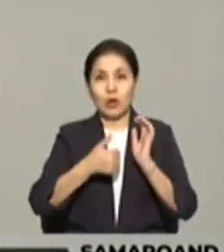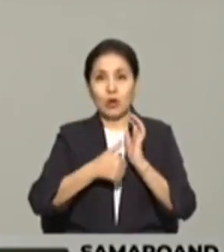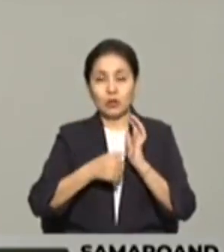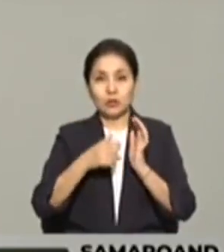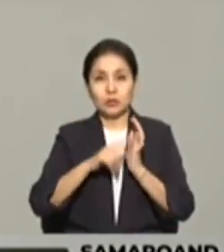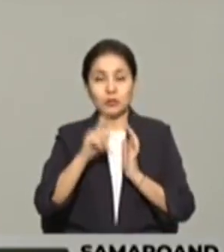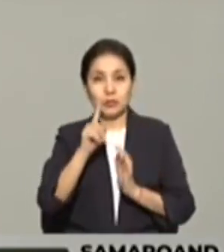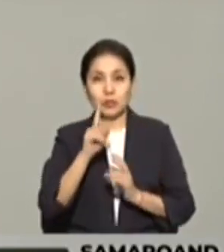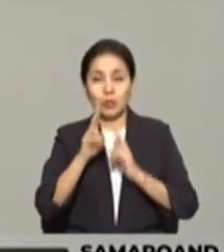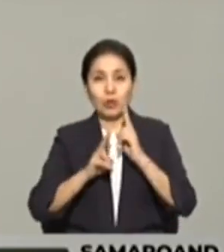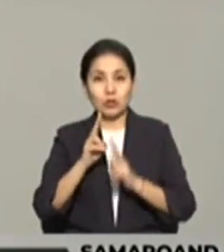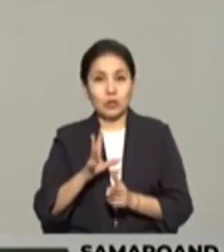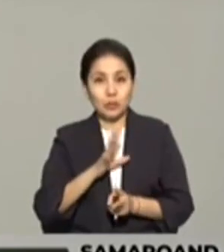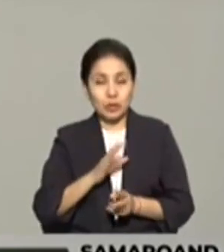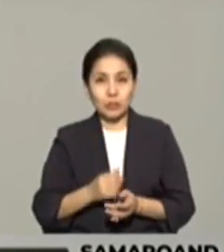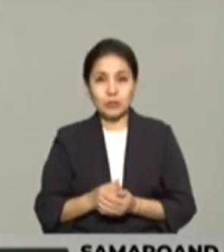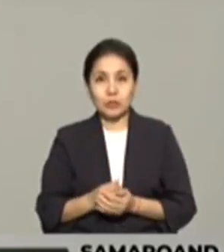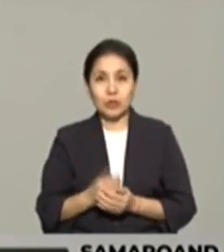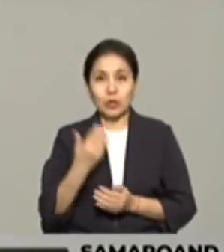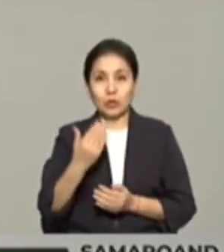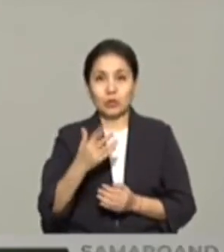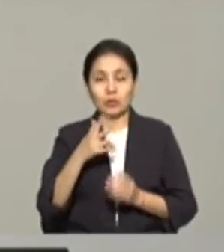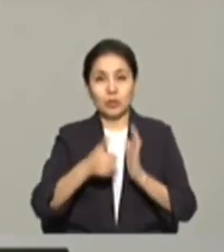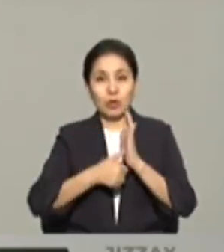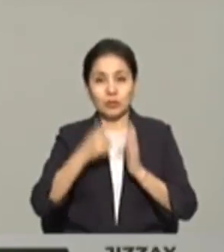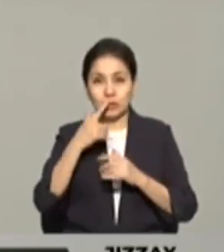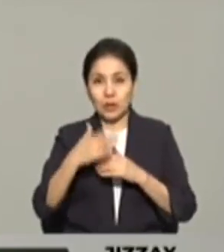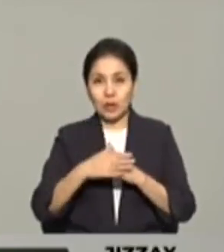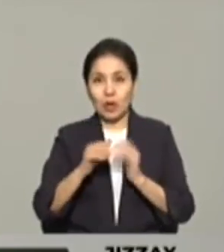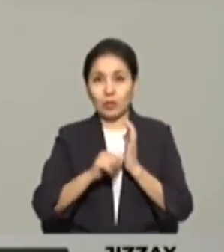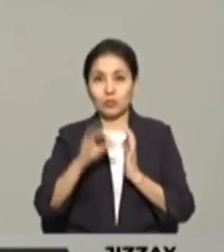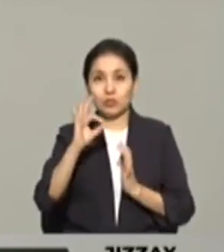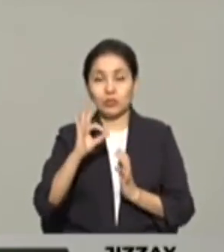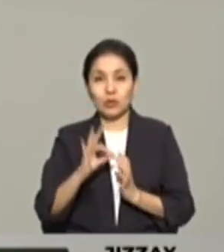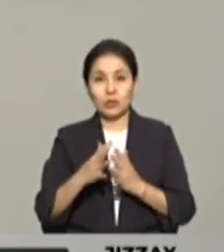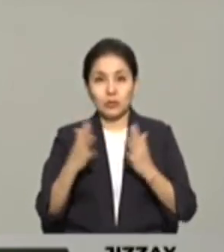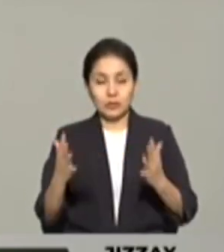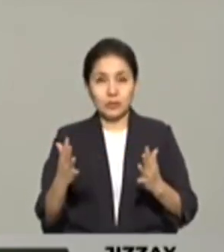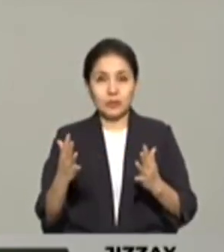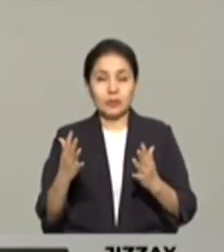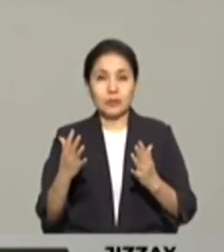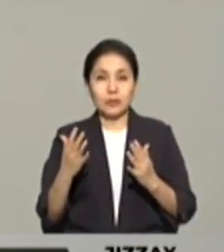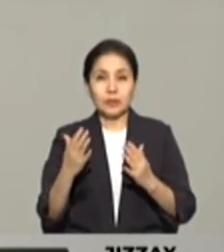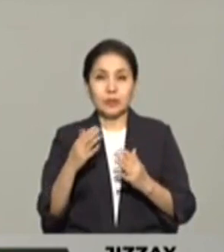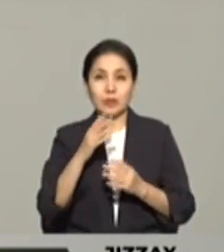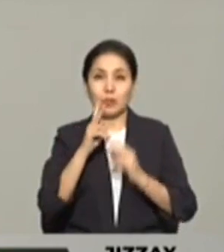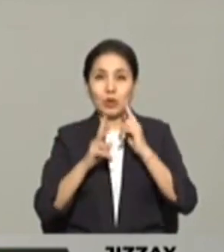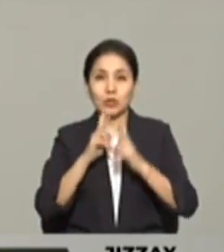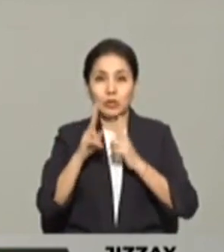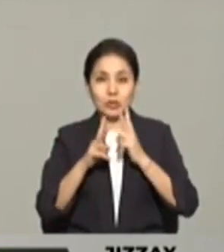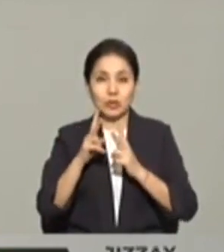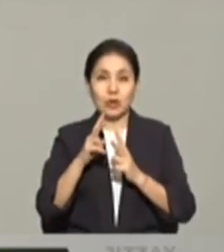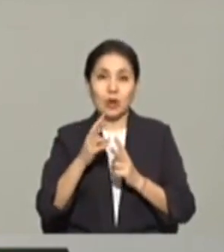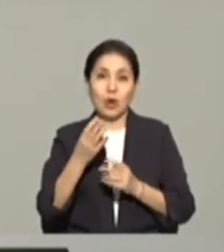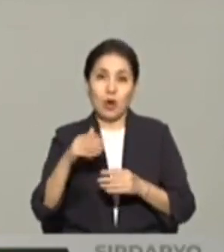5671 ta murojaat bo'lgan bo'lsa, shularni 3600 ga yaqin, ya'ni 60% dan ortig'i mana murojaatchilarning